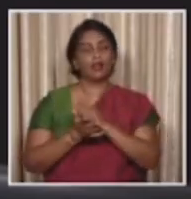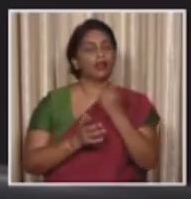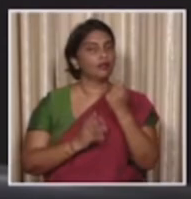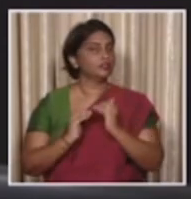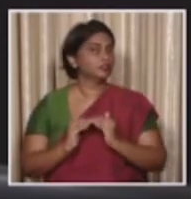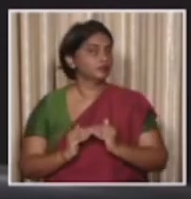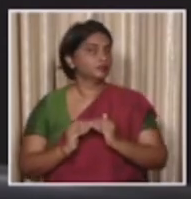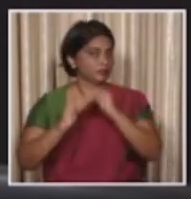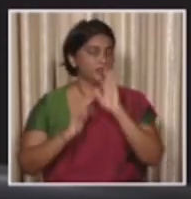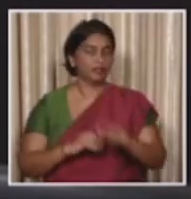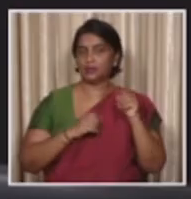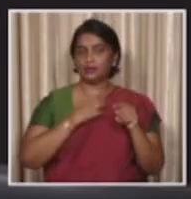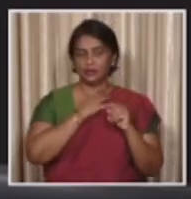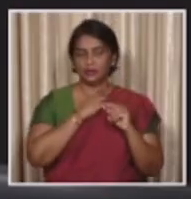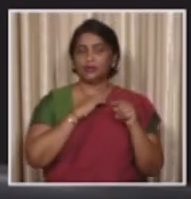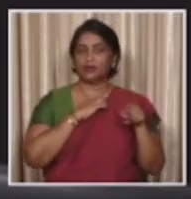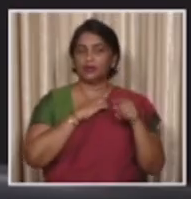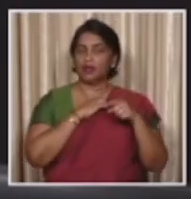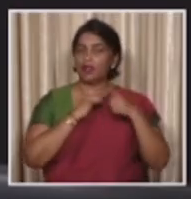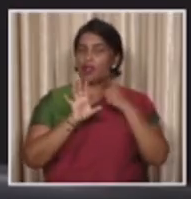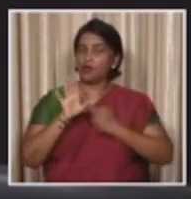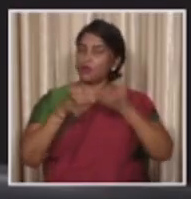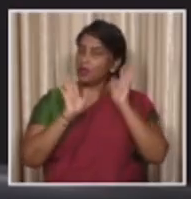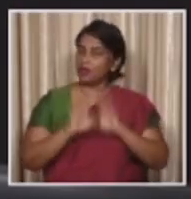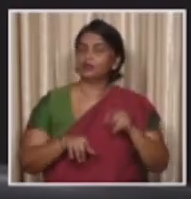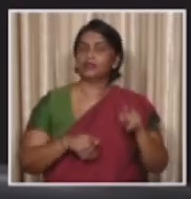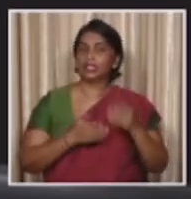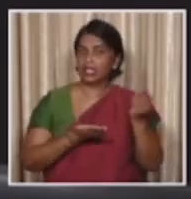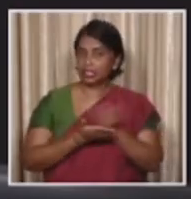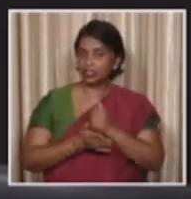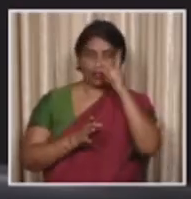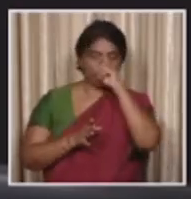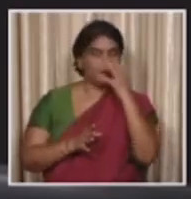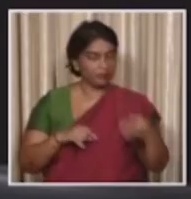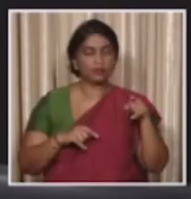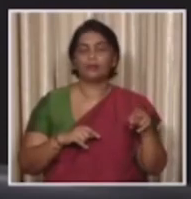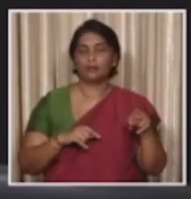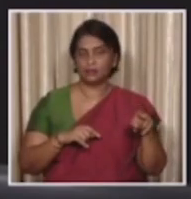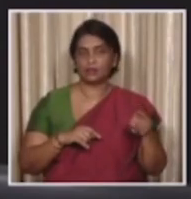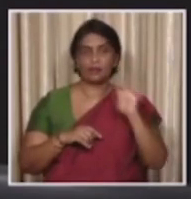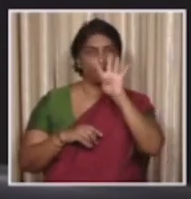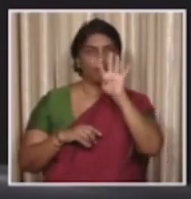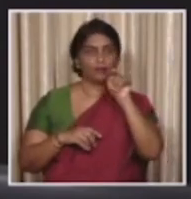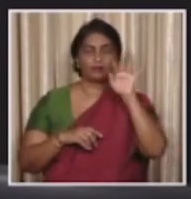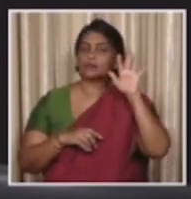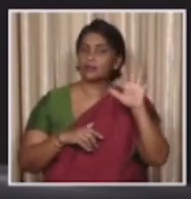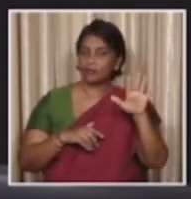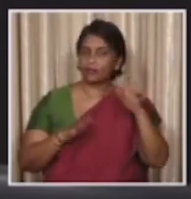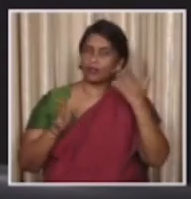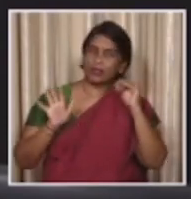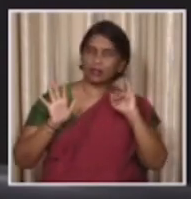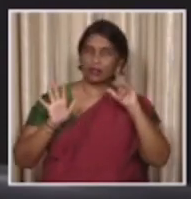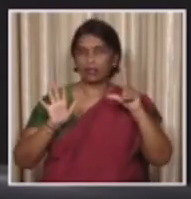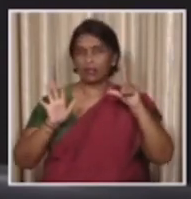ආර්ථිකයේ වර්ධන වේගය 5%. වර්ෂයේ අවසාන වෙනකොට ඉතුරු මාස 4 ගියාම 4.5 6ක්